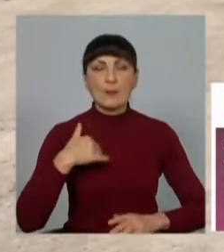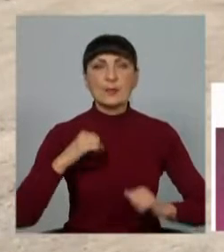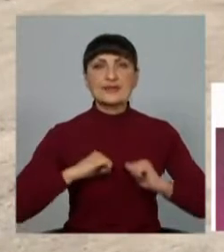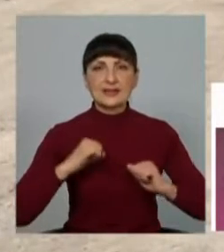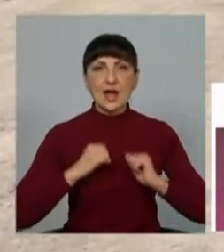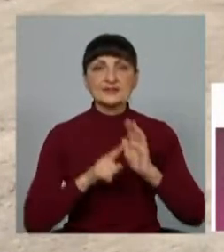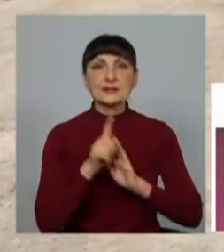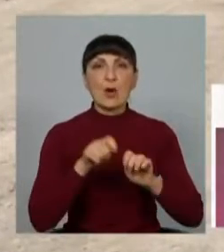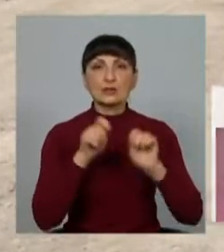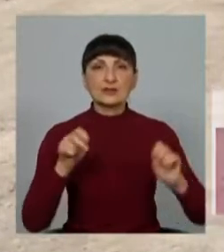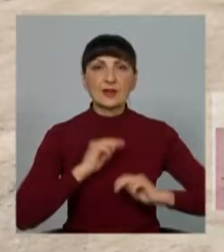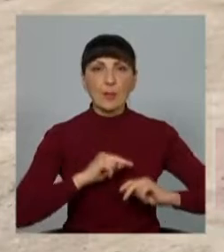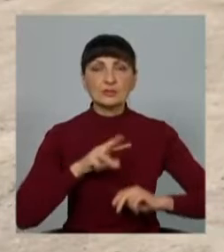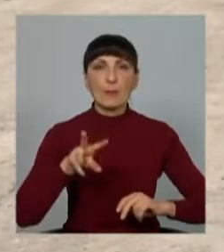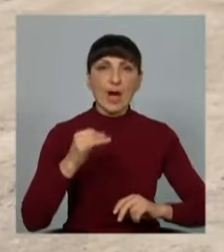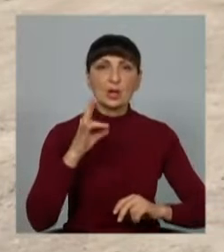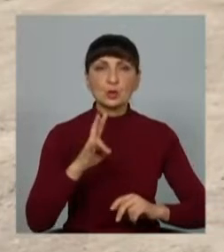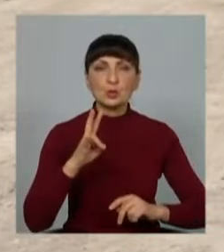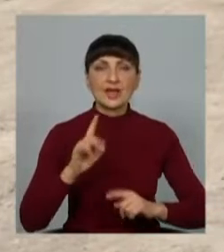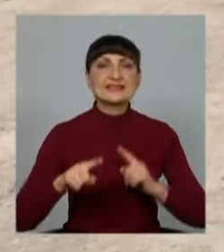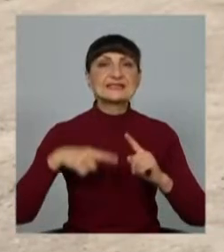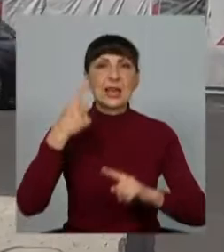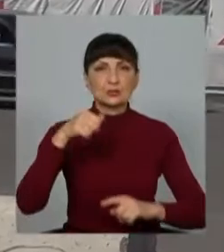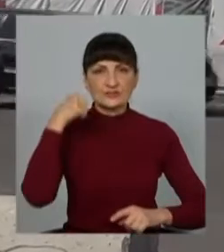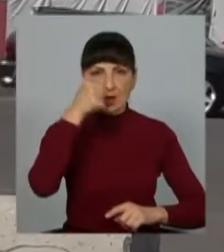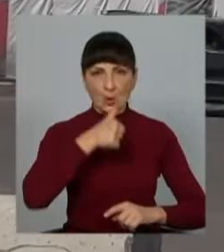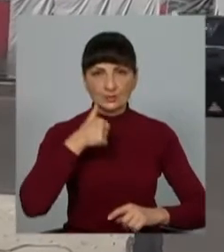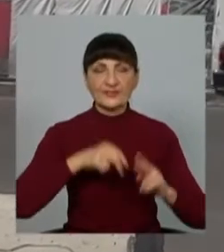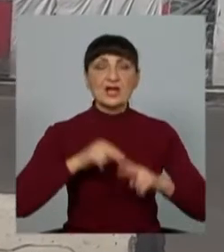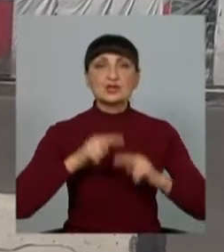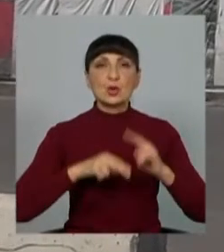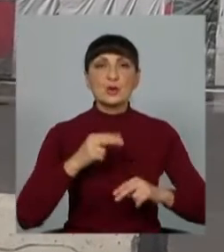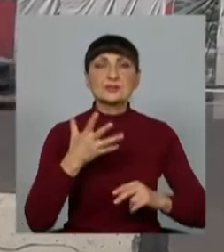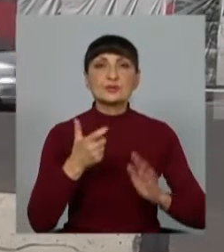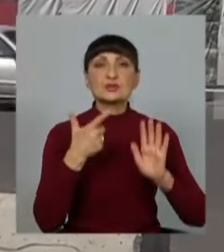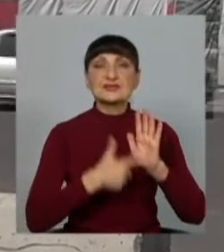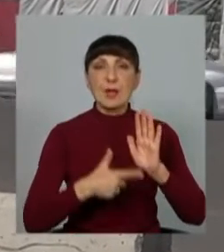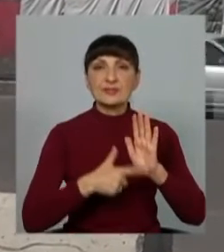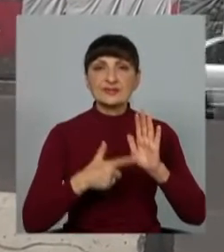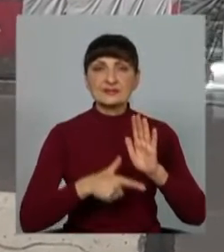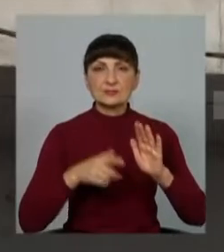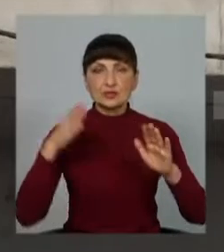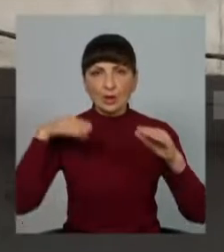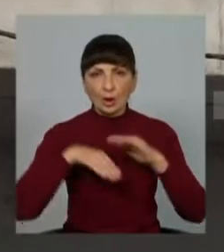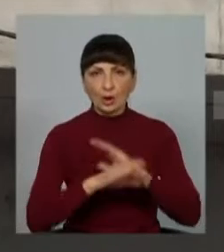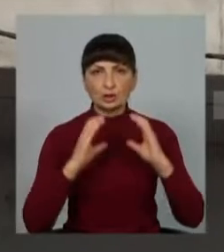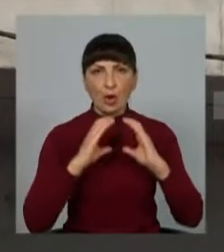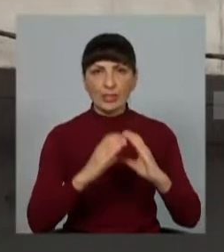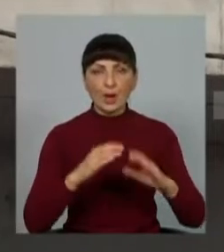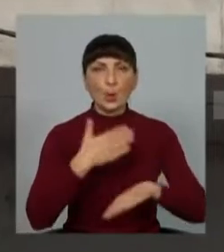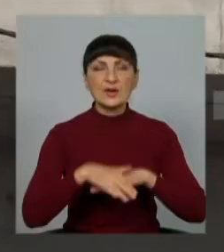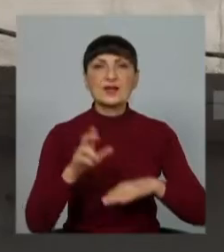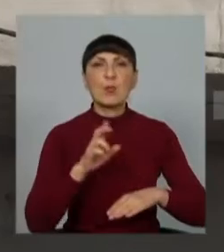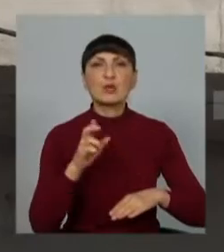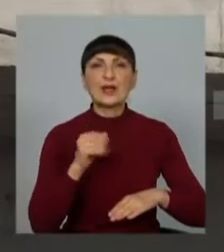постараемся запустить в мае-июнь месяц следующего года. Строится 570-метровый туннельный проезд по улице